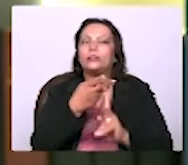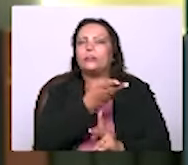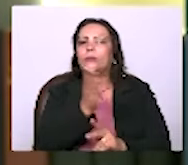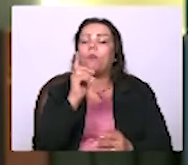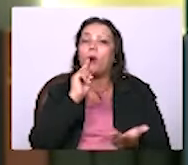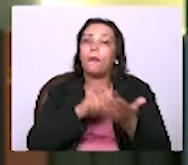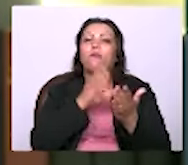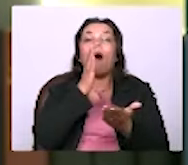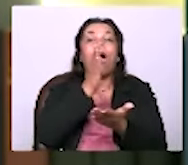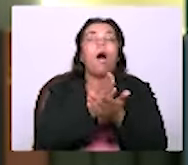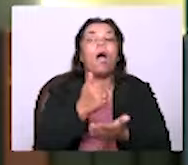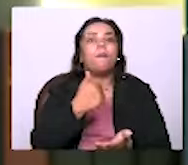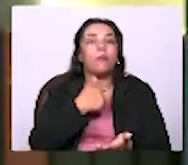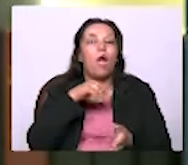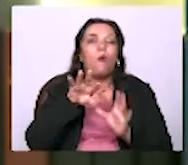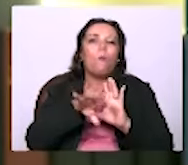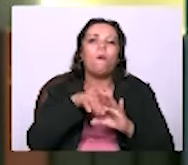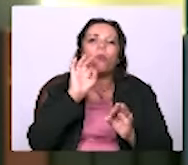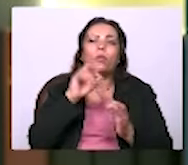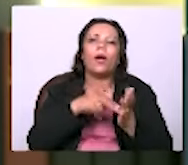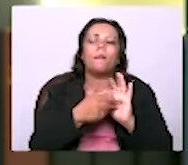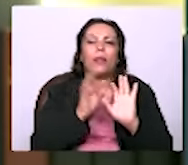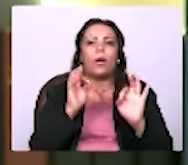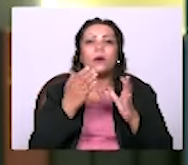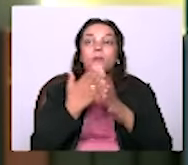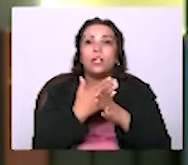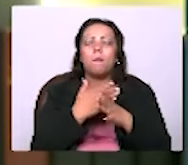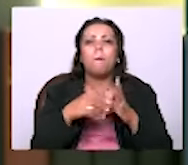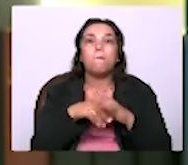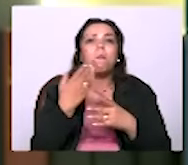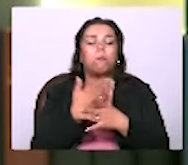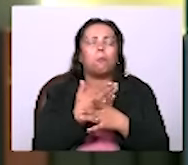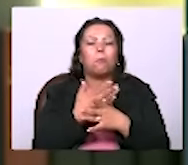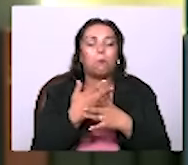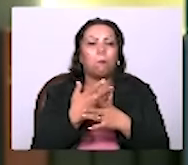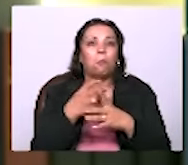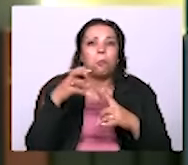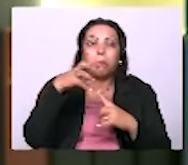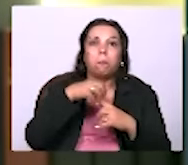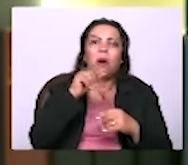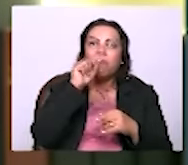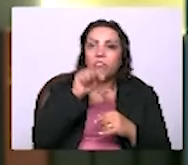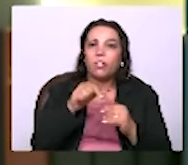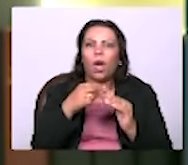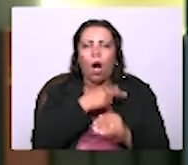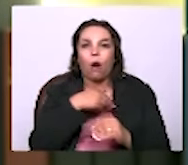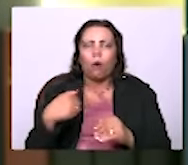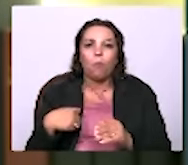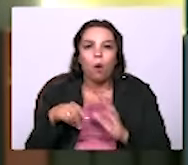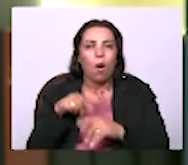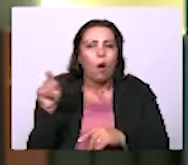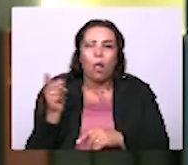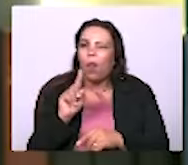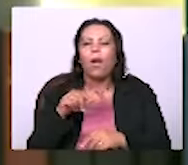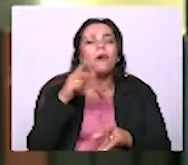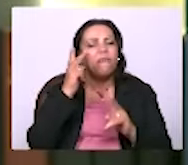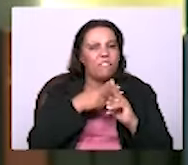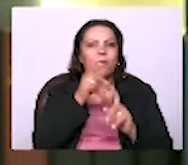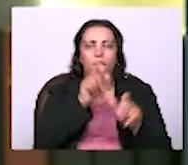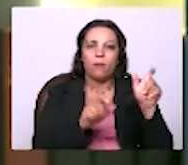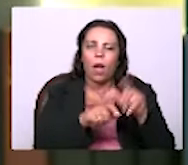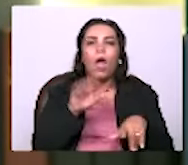وواجباته كمواطن في اي مجتمع لان مصدر الانتهاك مش بالضروره يكون مصدر رسمي او حكومي لان المواطنين او